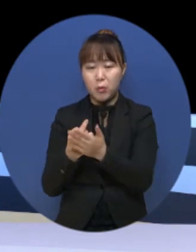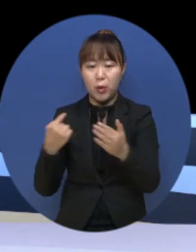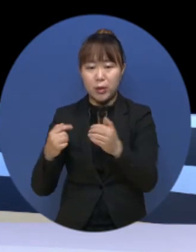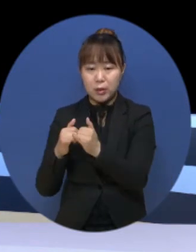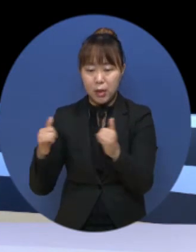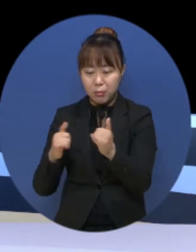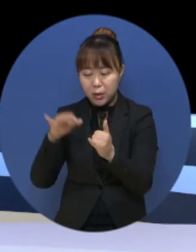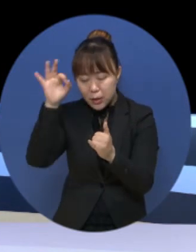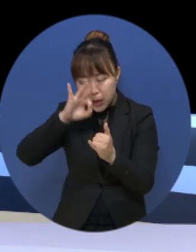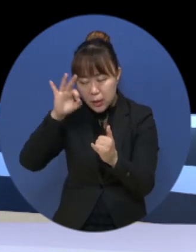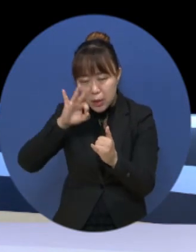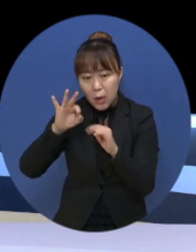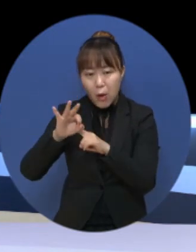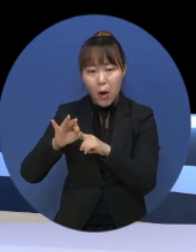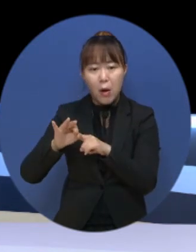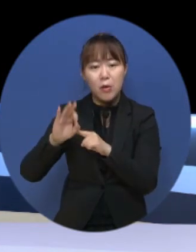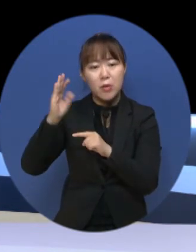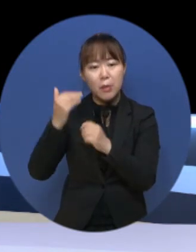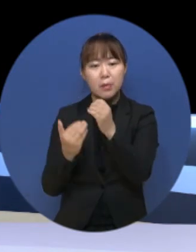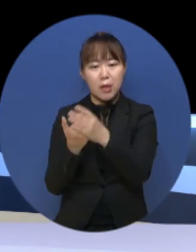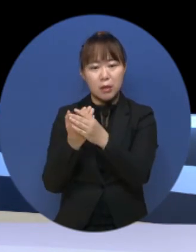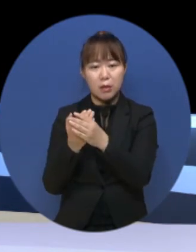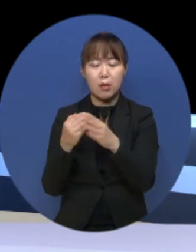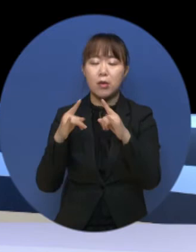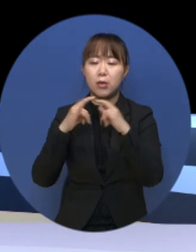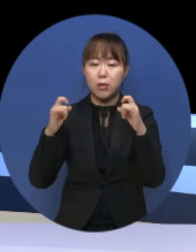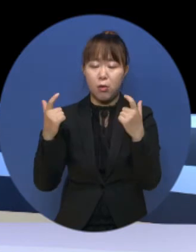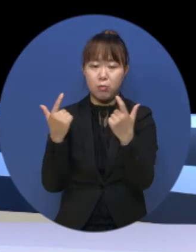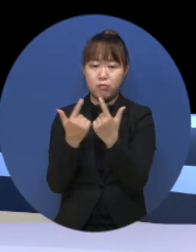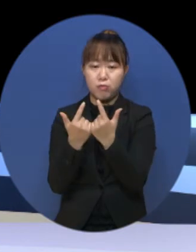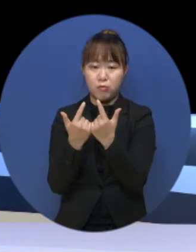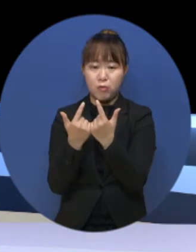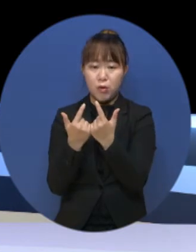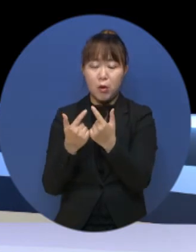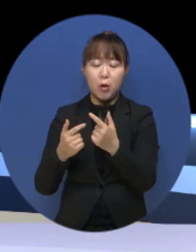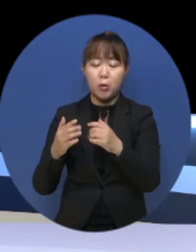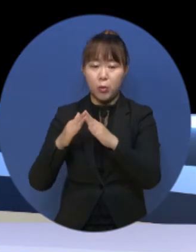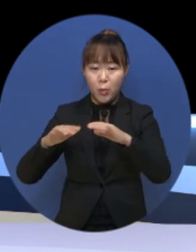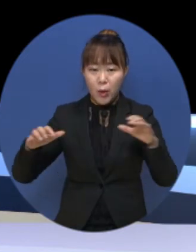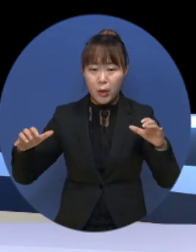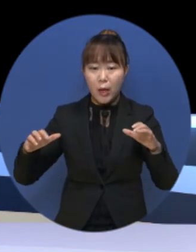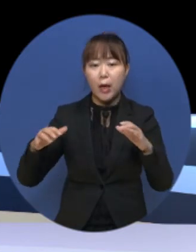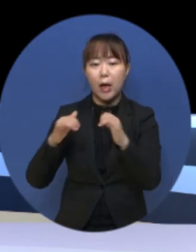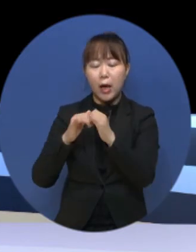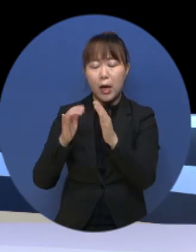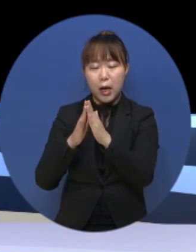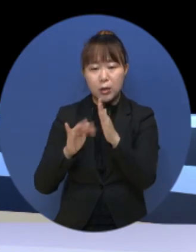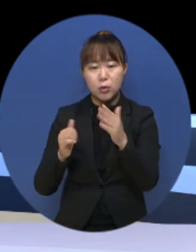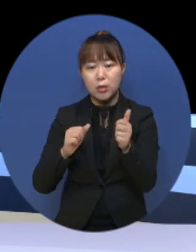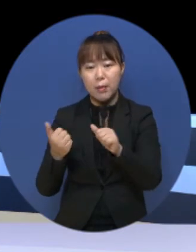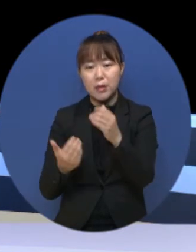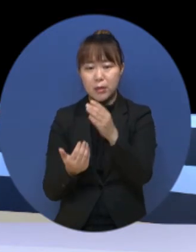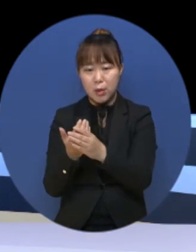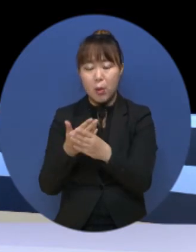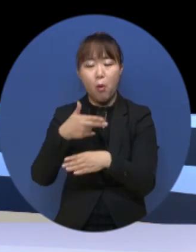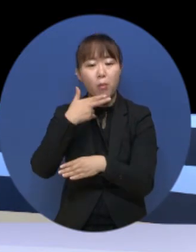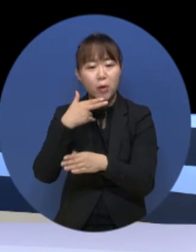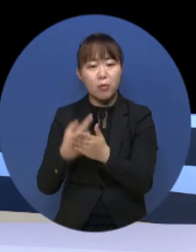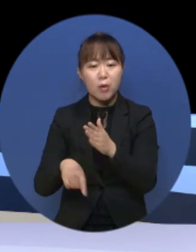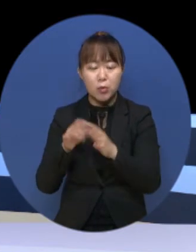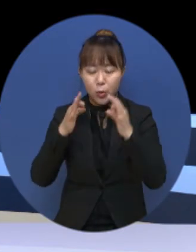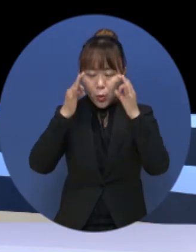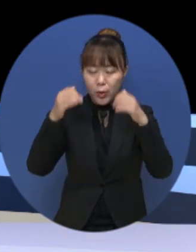소외계층도 발굴하여 최근 일어난 성북동 일가족 사망사건 같은 일들이 더 이상 일어나지 않도록